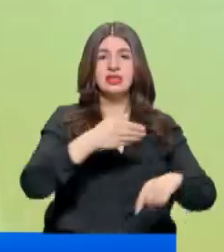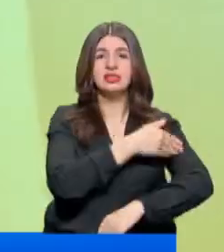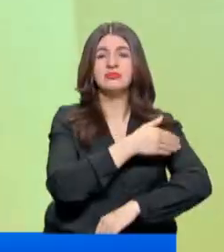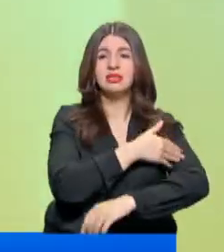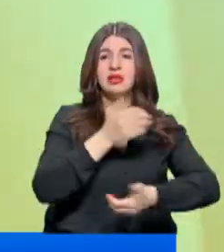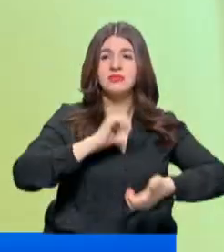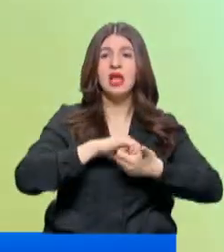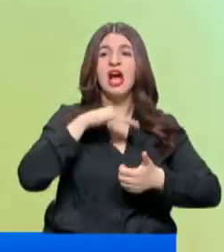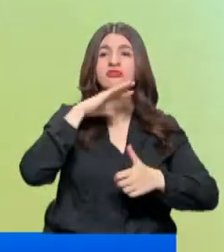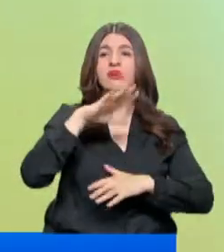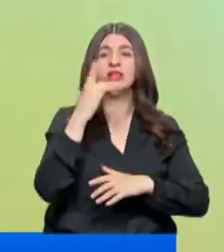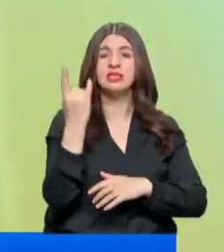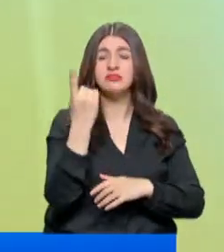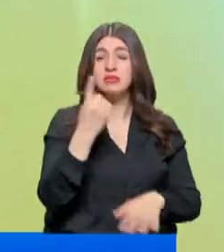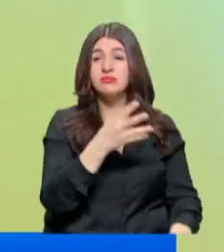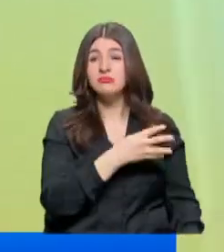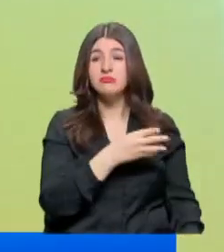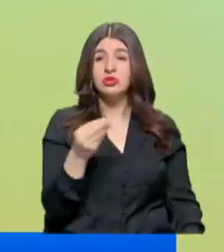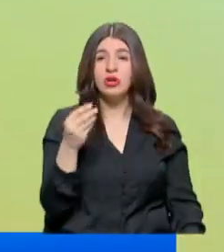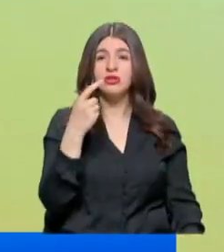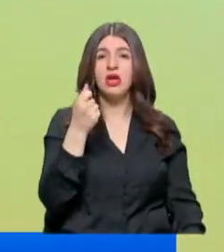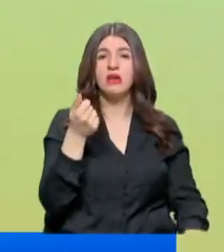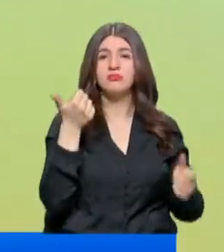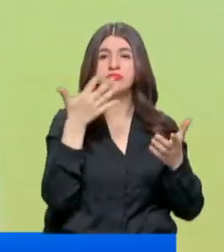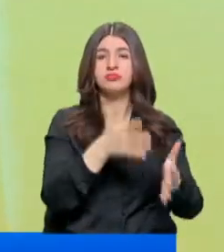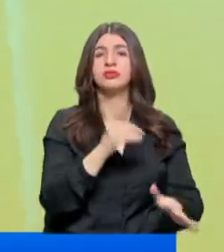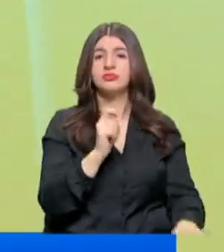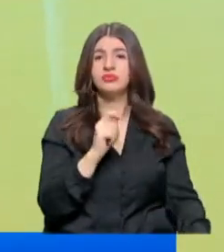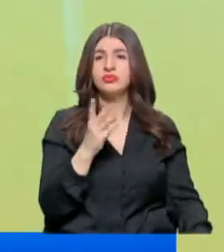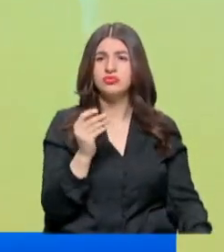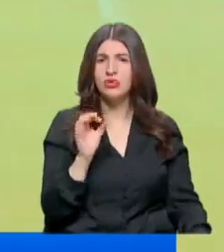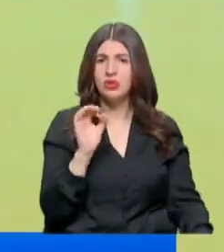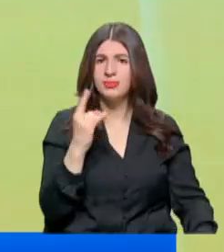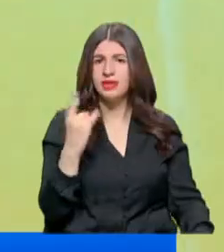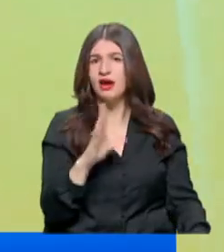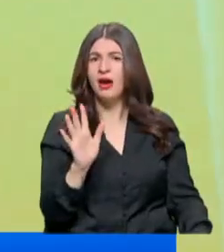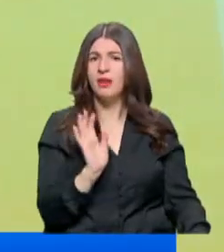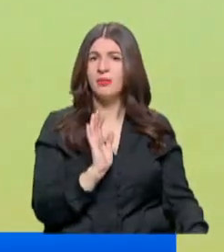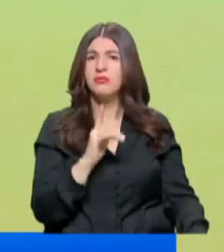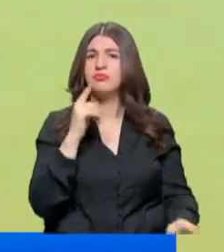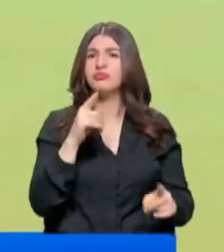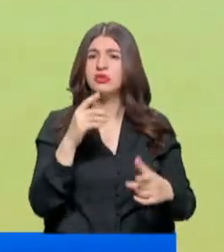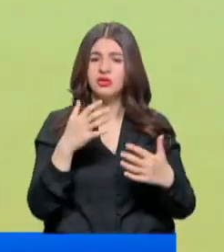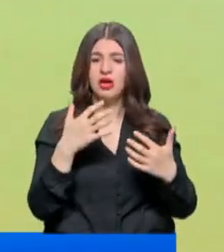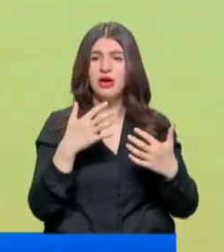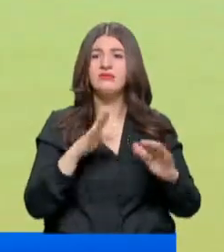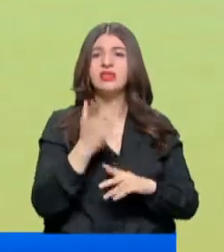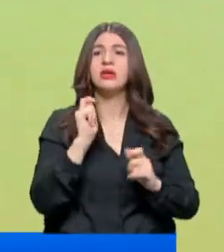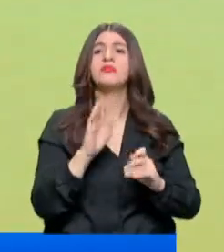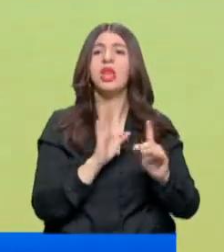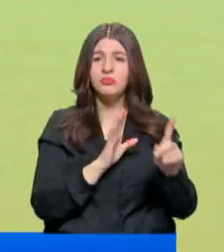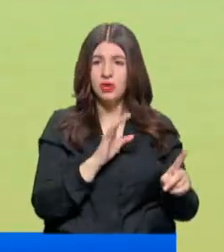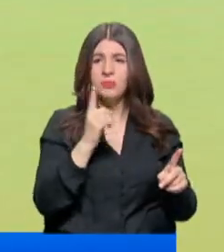nin Avrupa gezisi 1 milyon liraya mal olacak Çok önemli bir gezi herhalde Bundan da feragatta